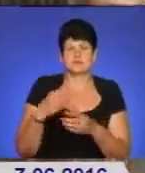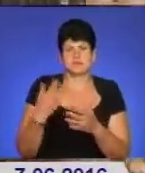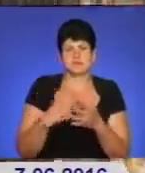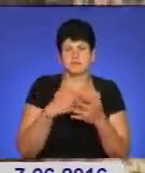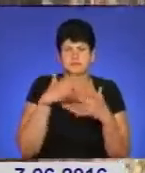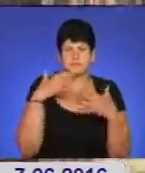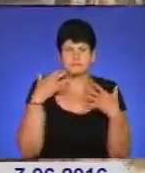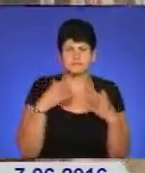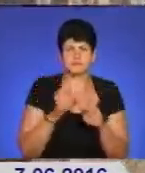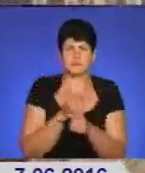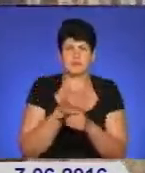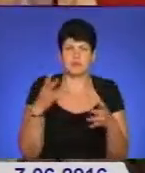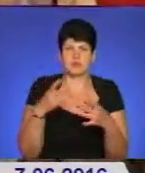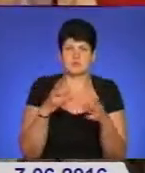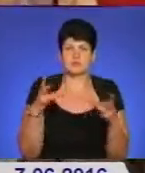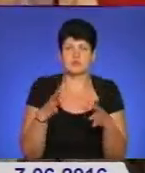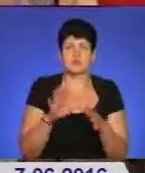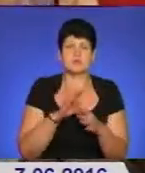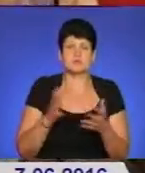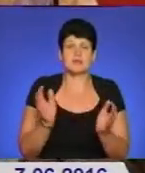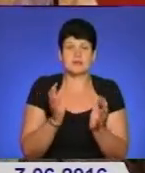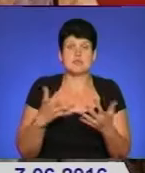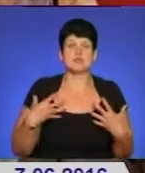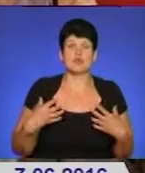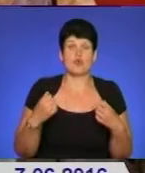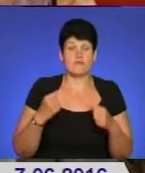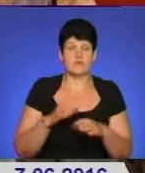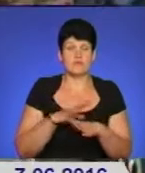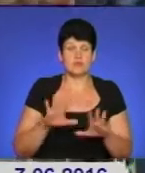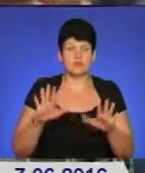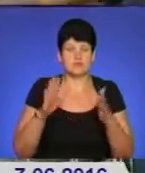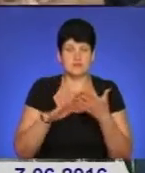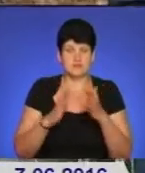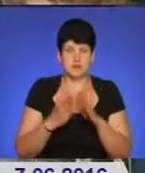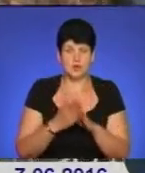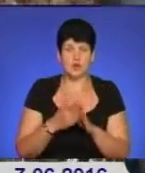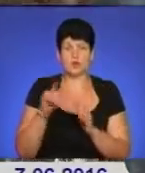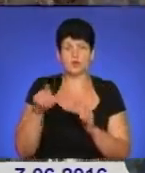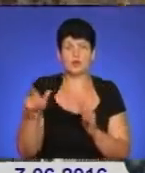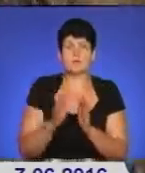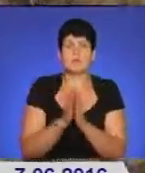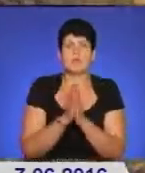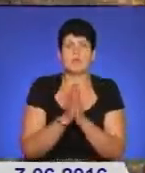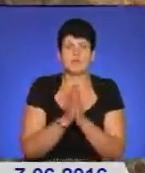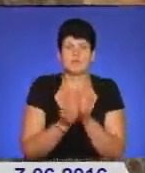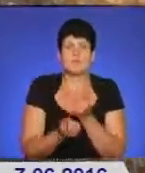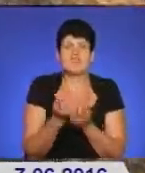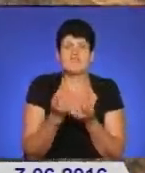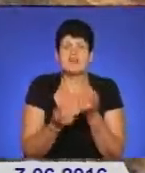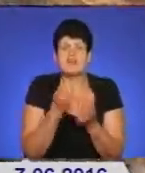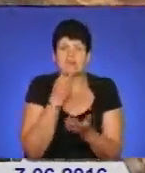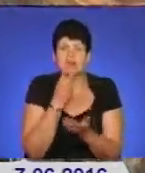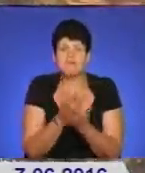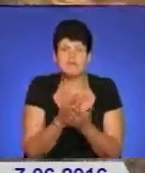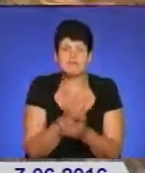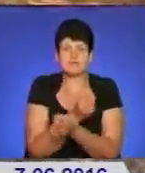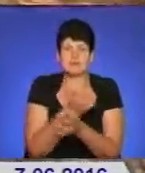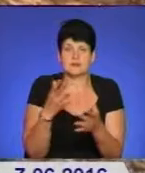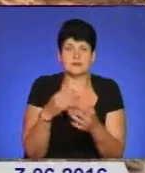аби вберегти своє здоров'я та запобігти виникненню надзвичайних ситуацій, громадян закликають при виявленні вибухонебезпечних